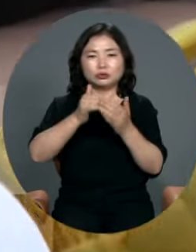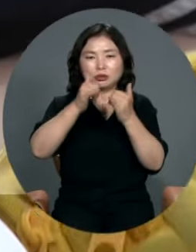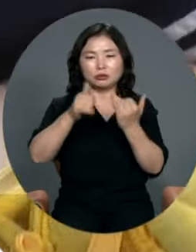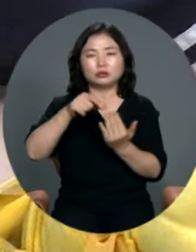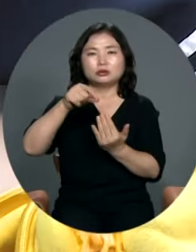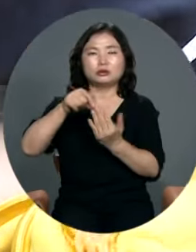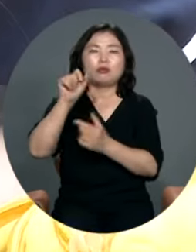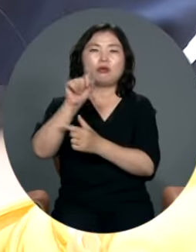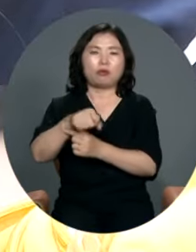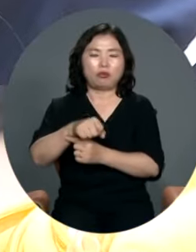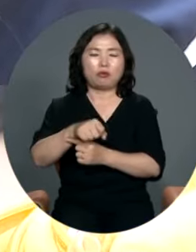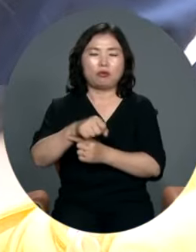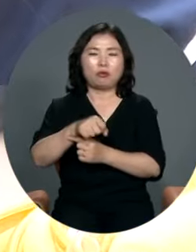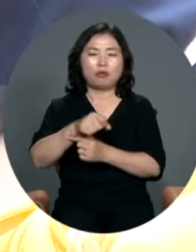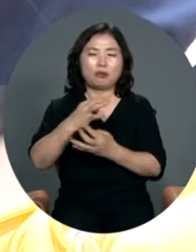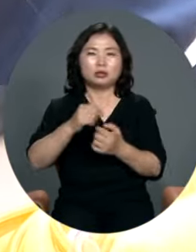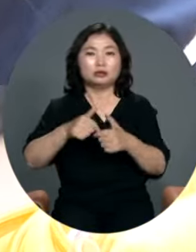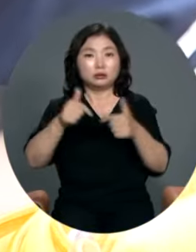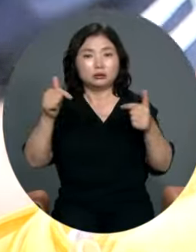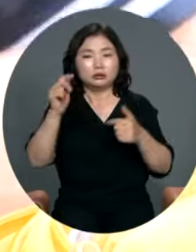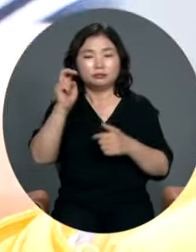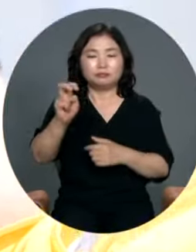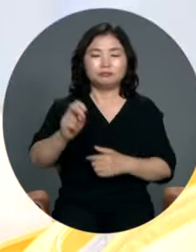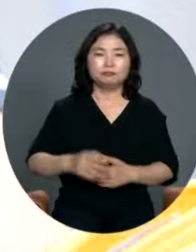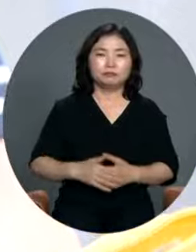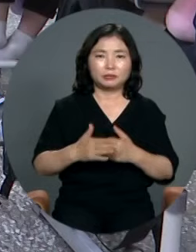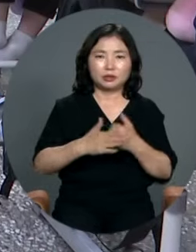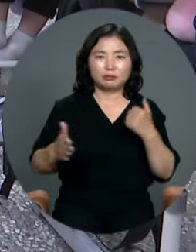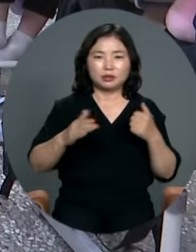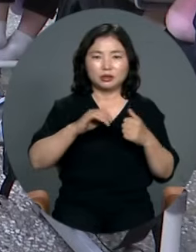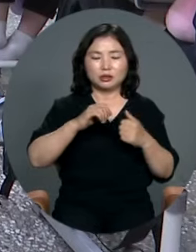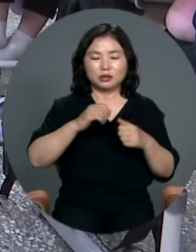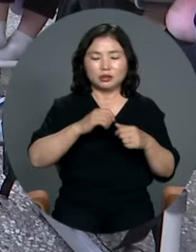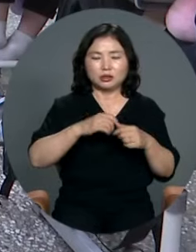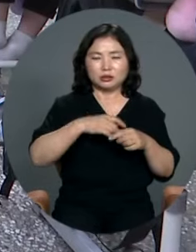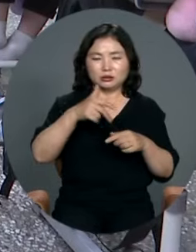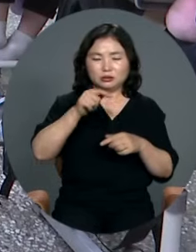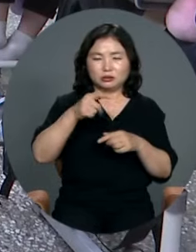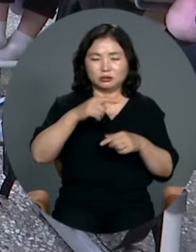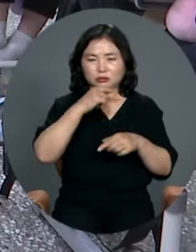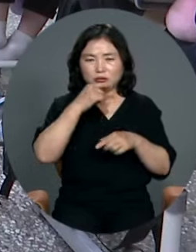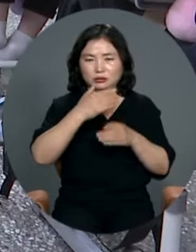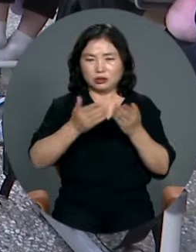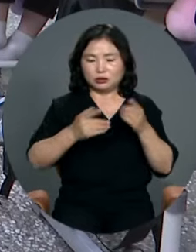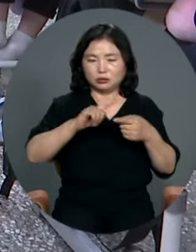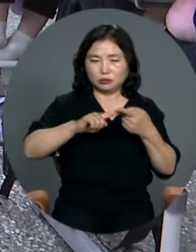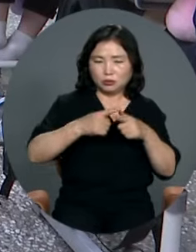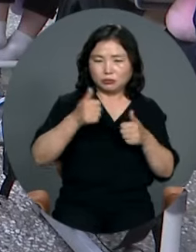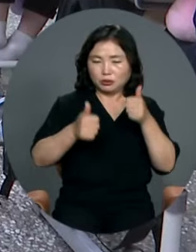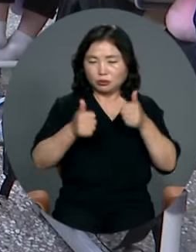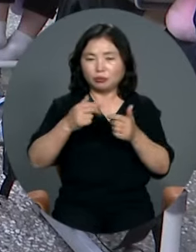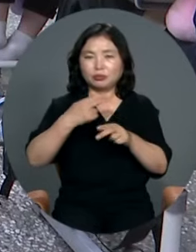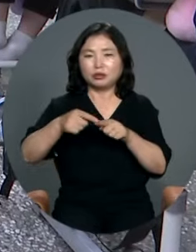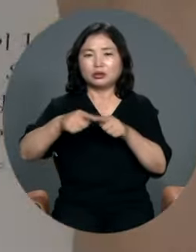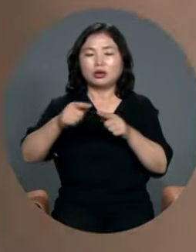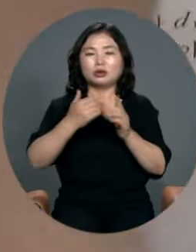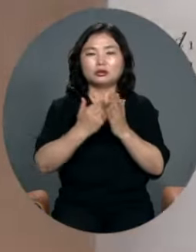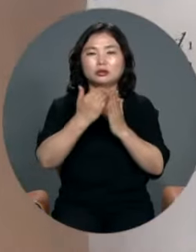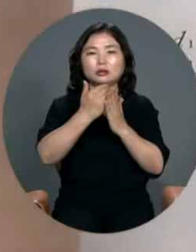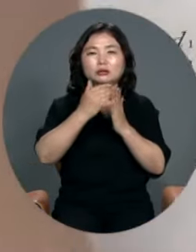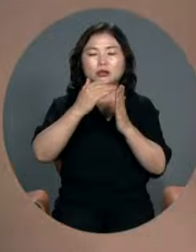선택을 허용하는 경우가 많이 늘어날 것으로 보입니다. 따라서 상대평가인 과학탐구의 응시생이 줄면서 1등급 얻기가